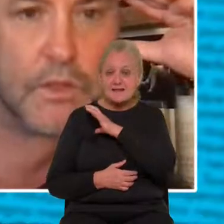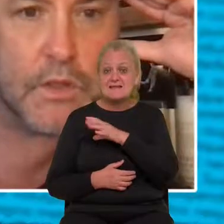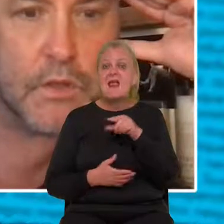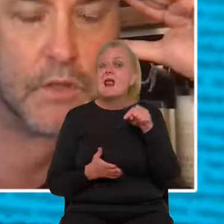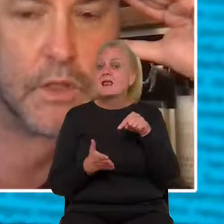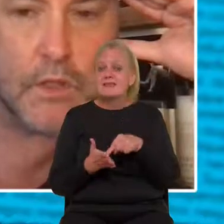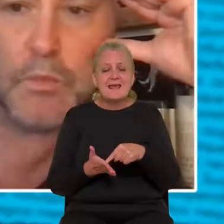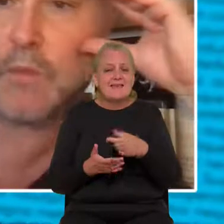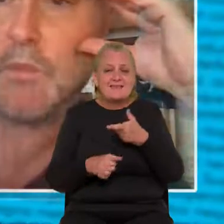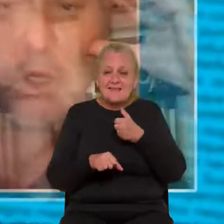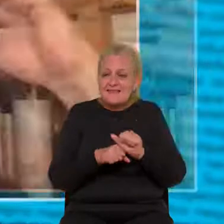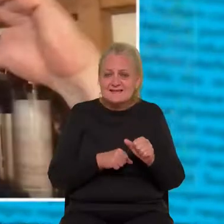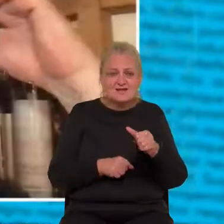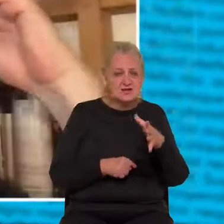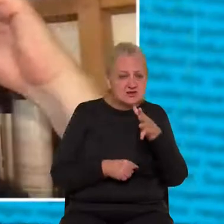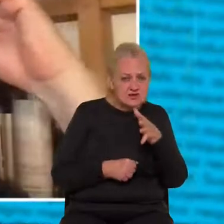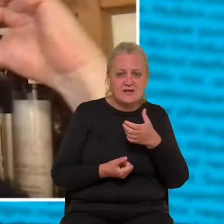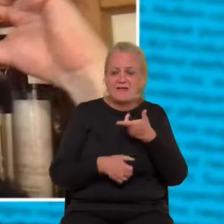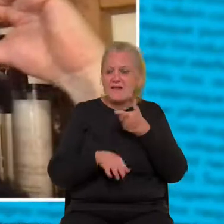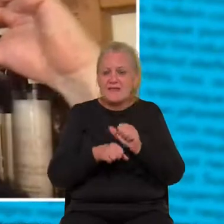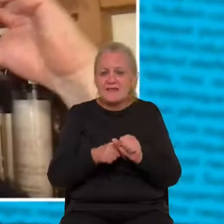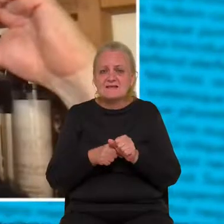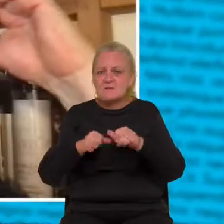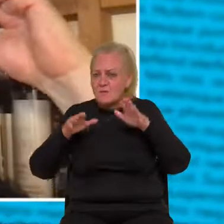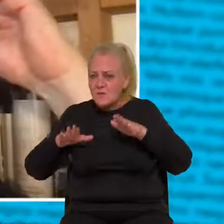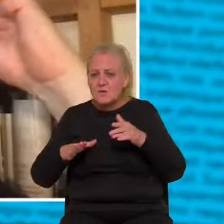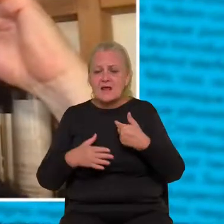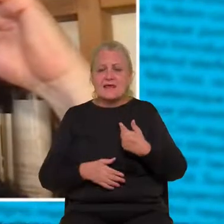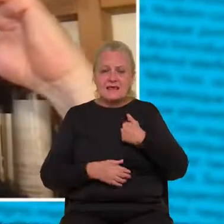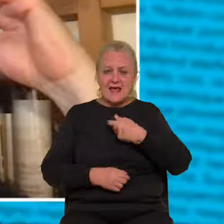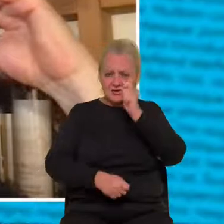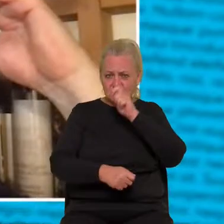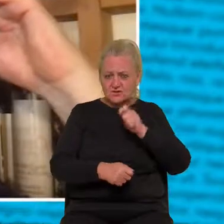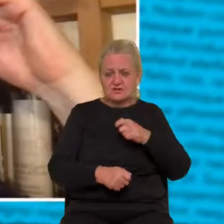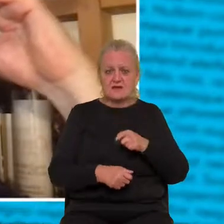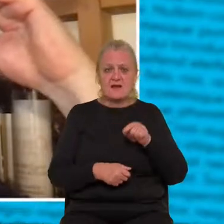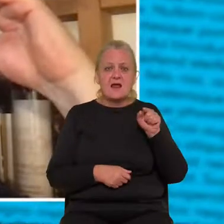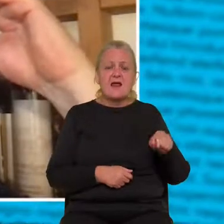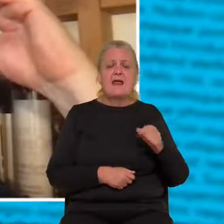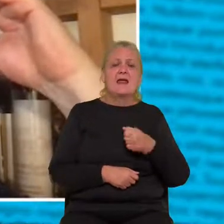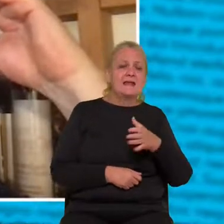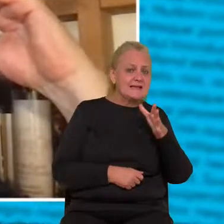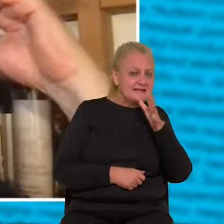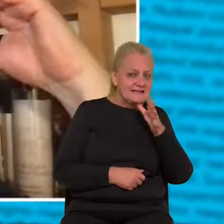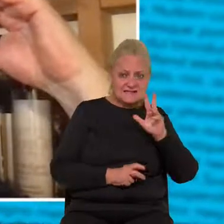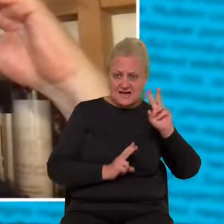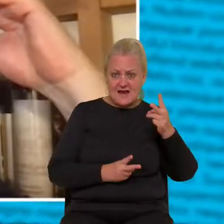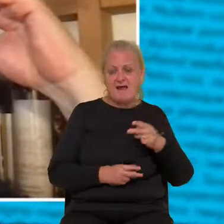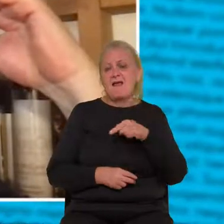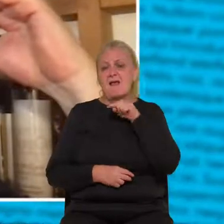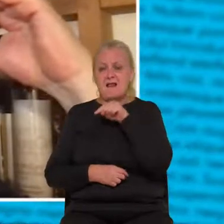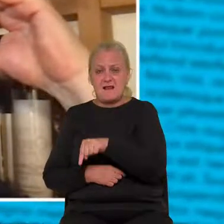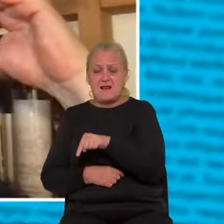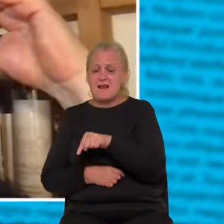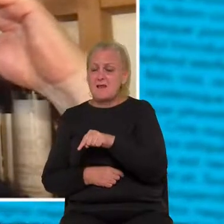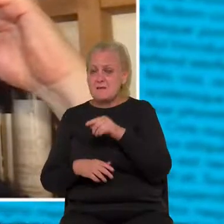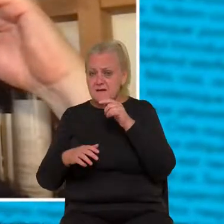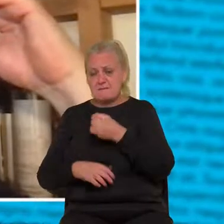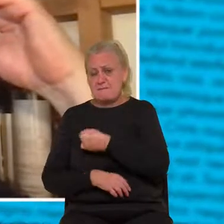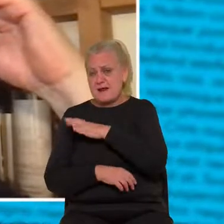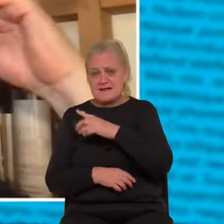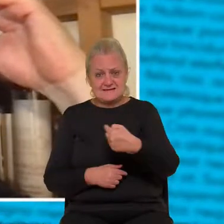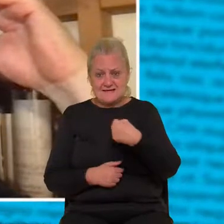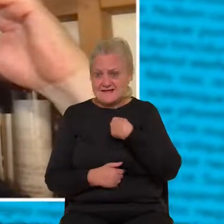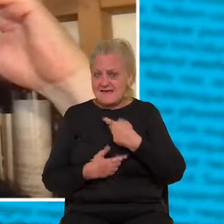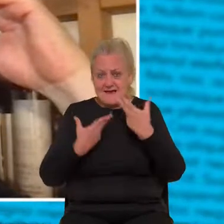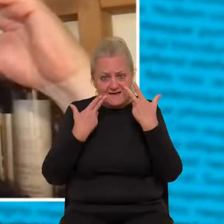jestem Żydem, pochodzę z tradycji chrześcijańskiej. Nie jestem Izraelczykiem, nie jestem Palestyńczykiem i tak naprawdę nie miałem tak